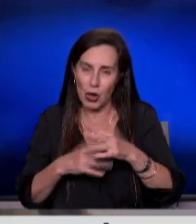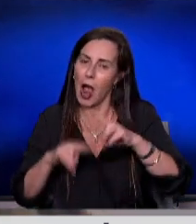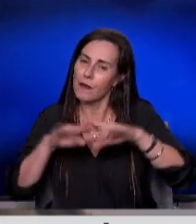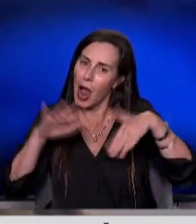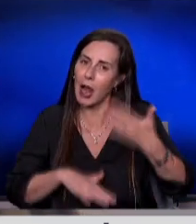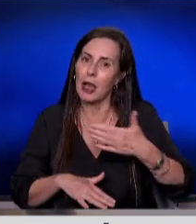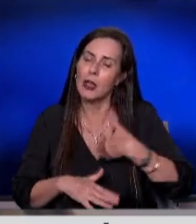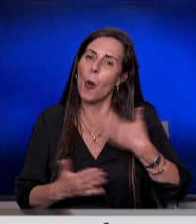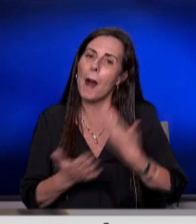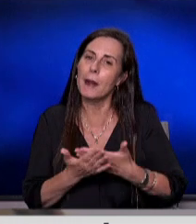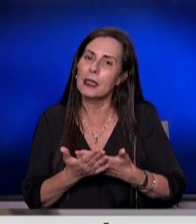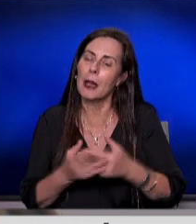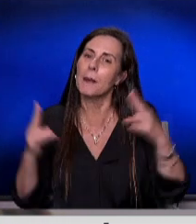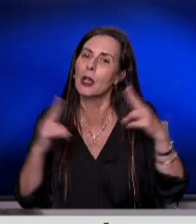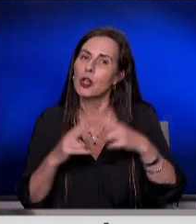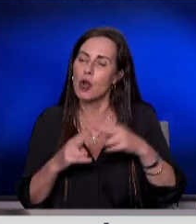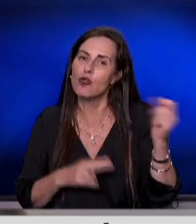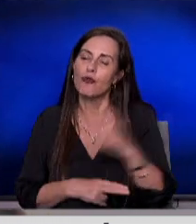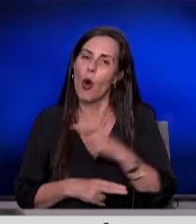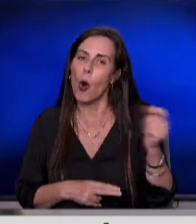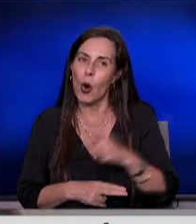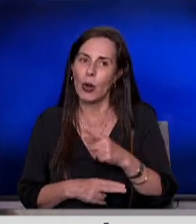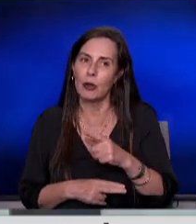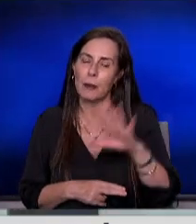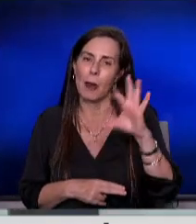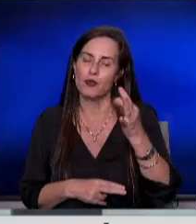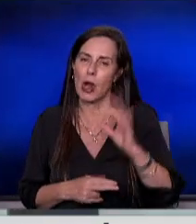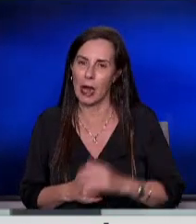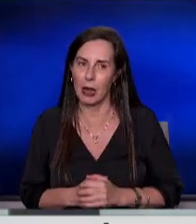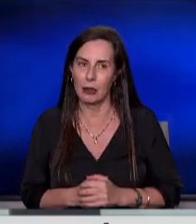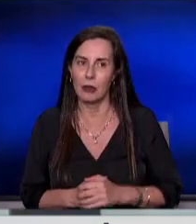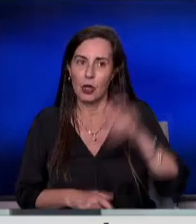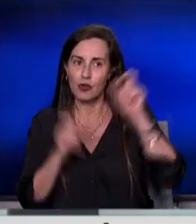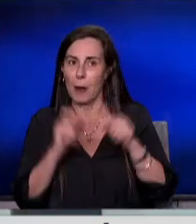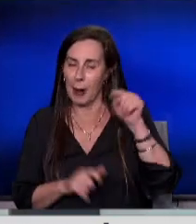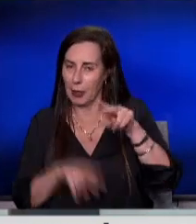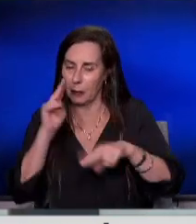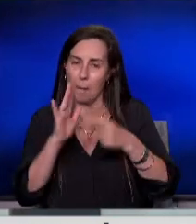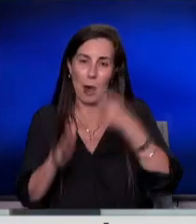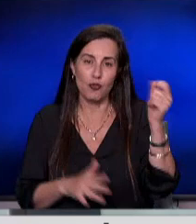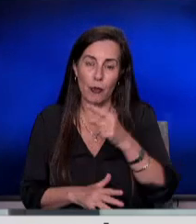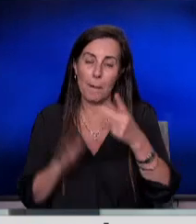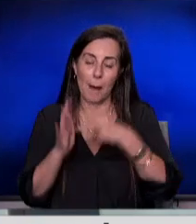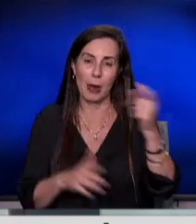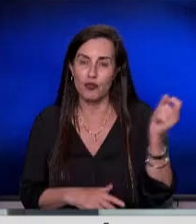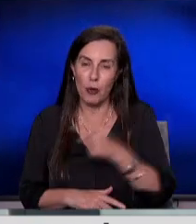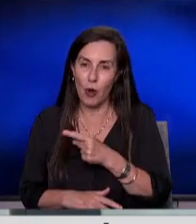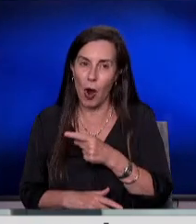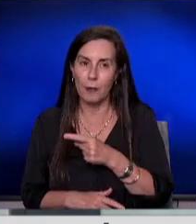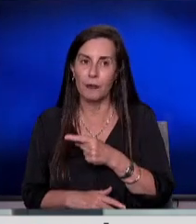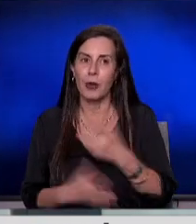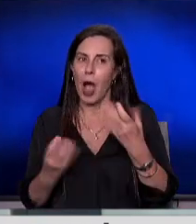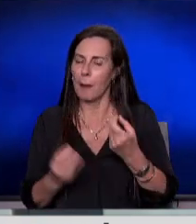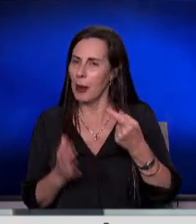אנחנו ממליצים על פגישה שבועית ב-50 שקל. שאנשים באים לטיפול פעם בשבוע, פעמיים בשבוע, הרבה